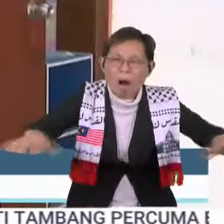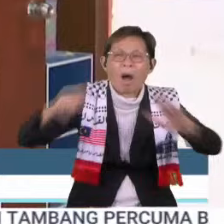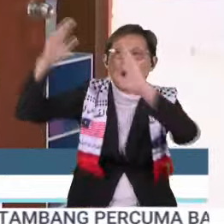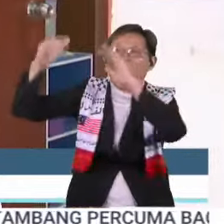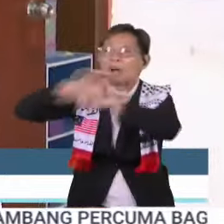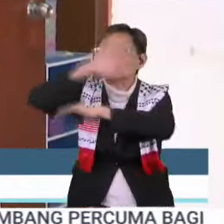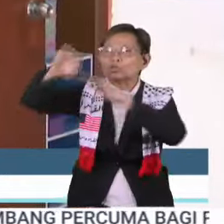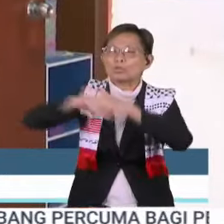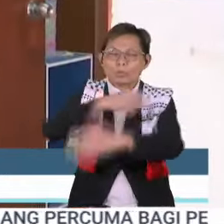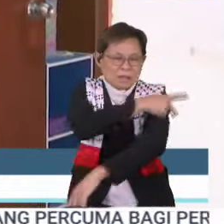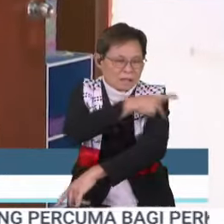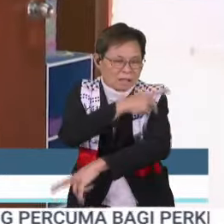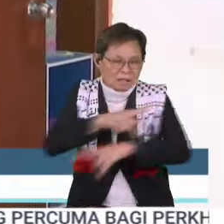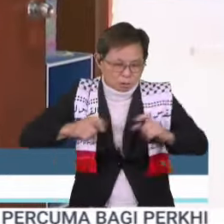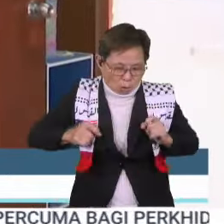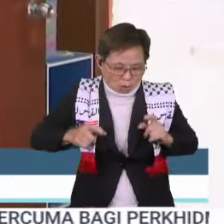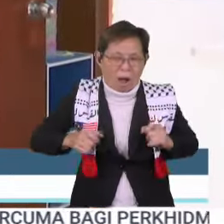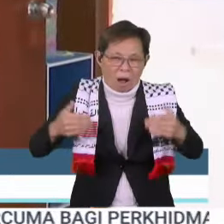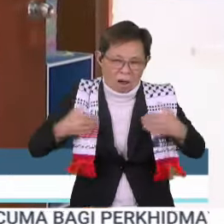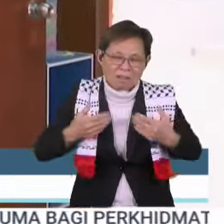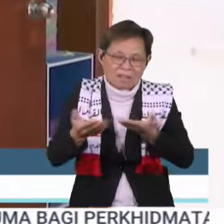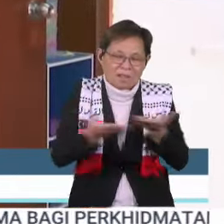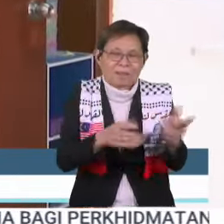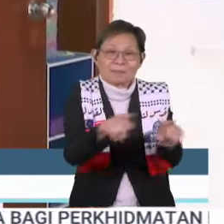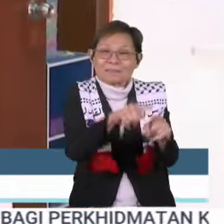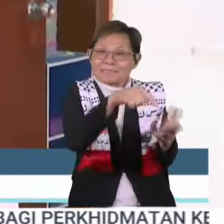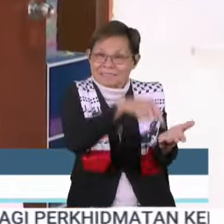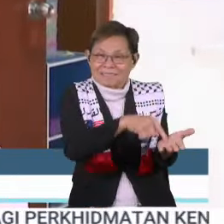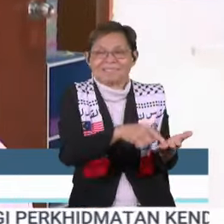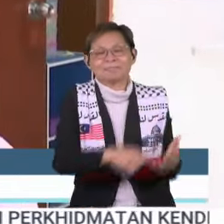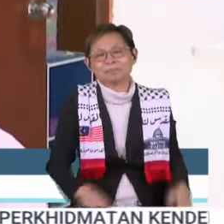semua klinik swasta ada perkhidmatan seperti ini.